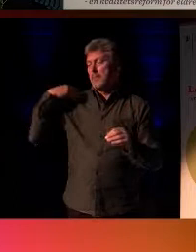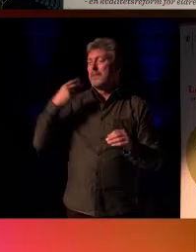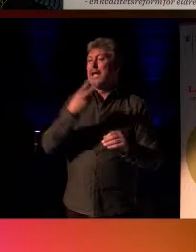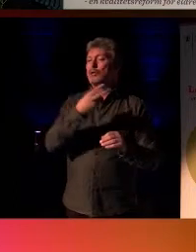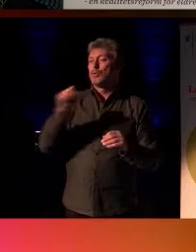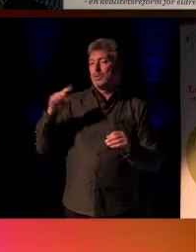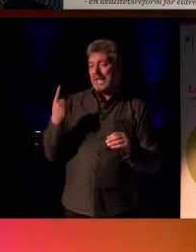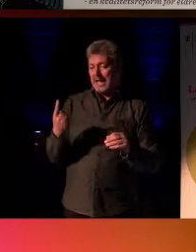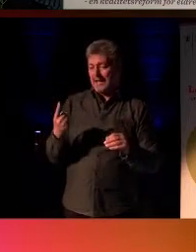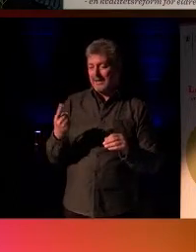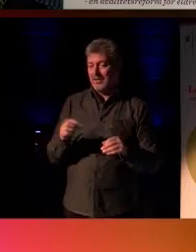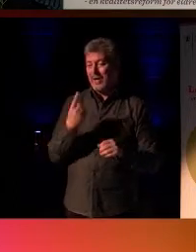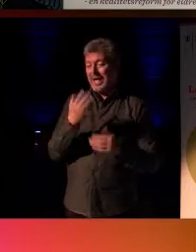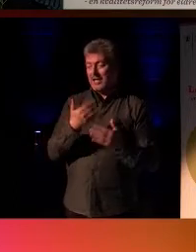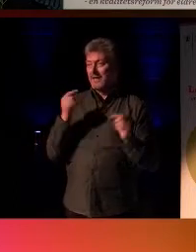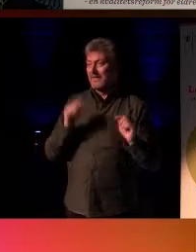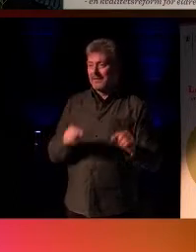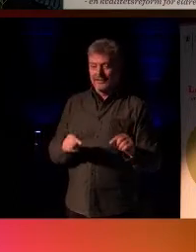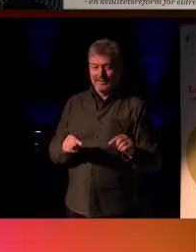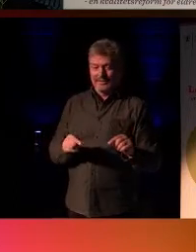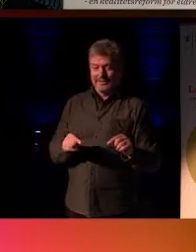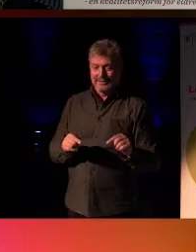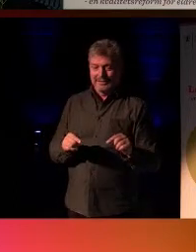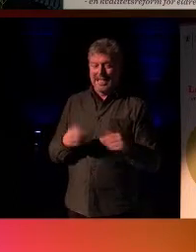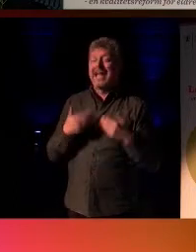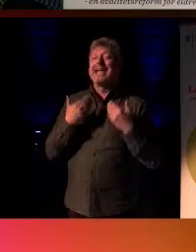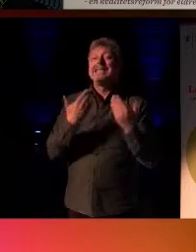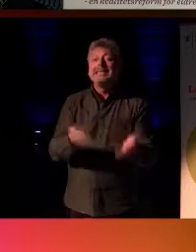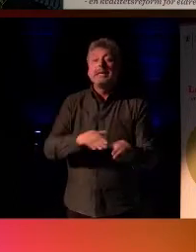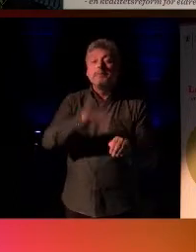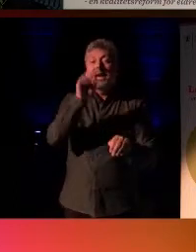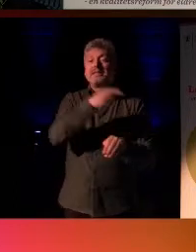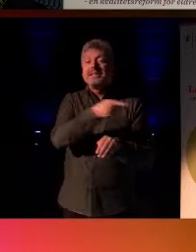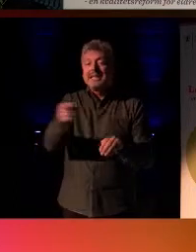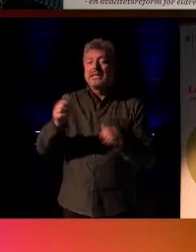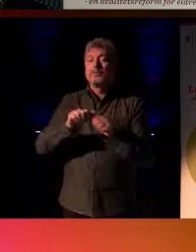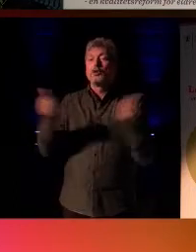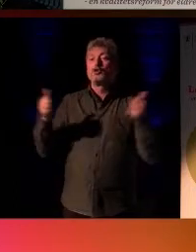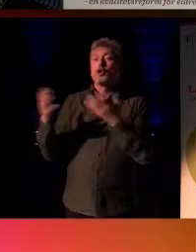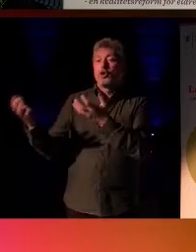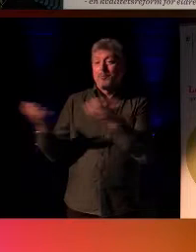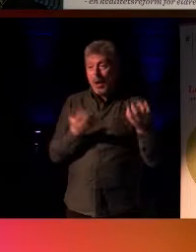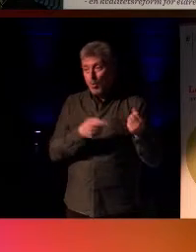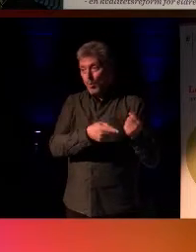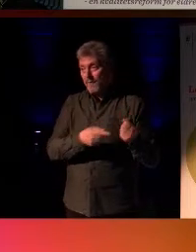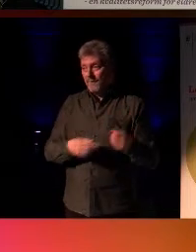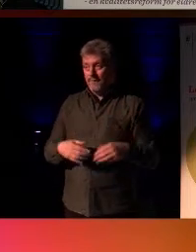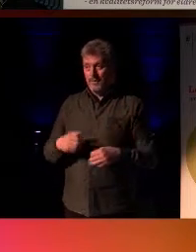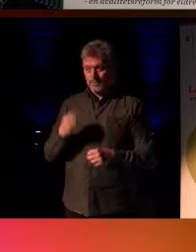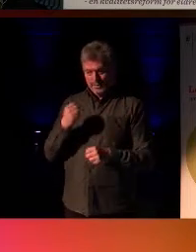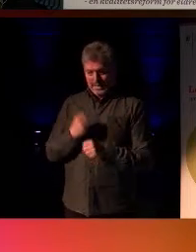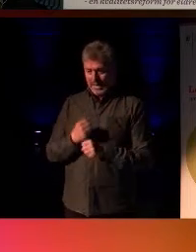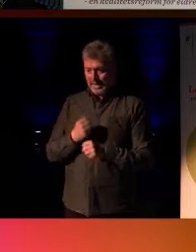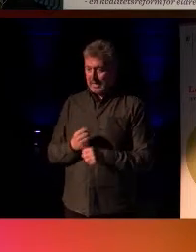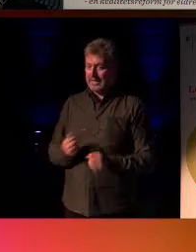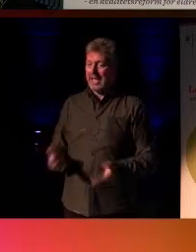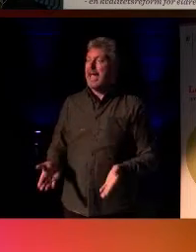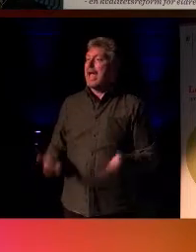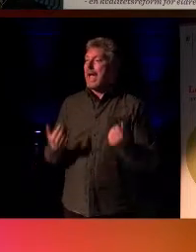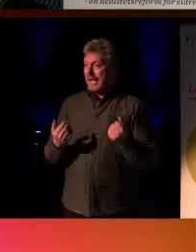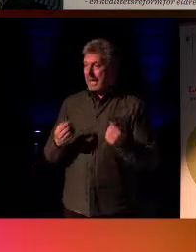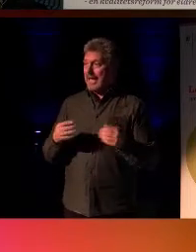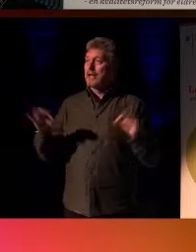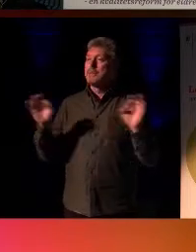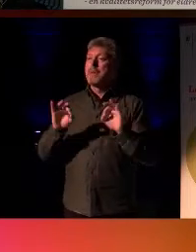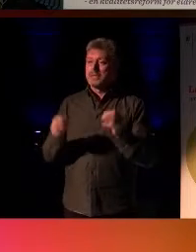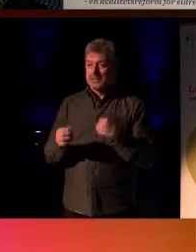disse er «Gi mest til dem som har størst behov». Og det er en forholdsvis enkel medisinsfaglig